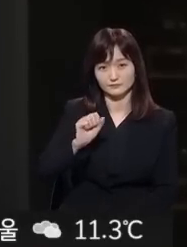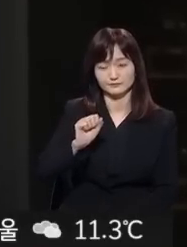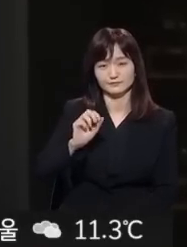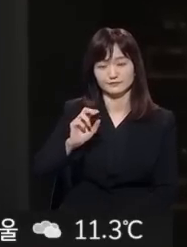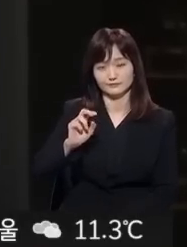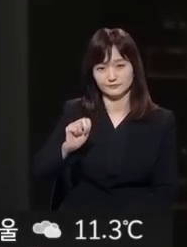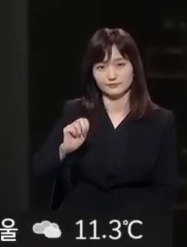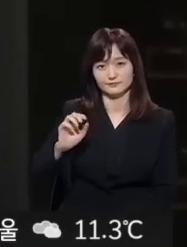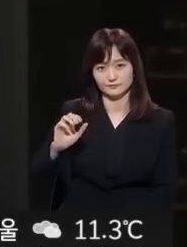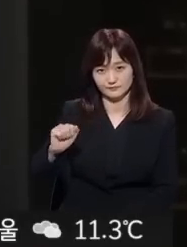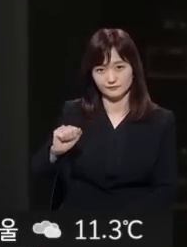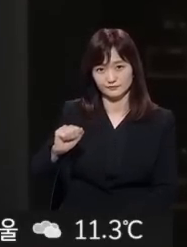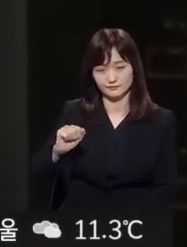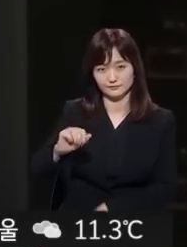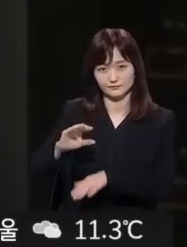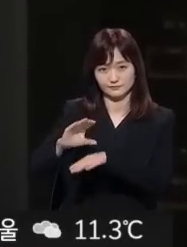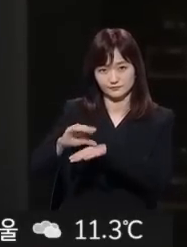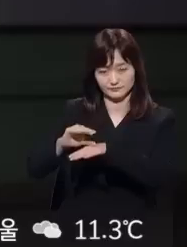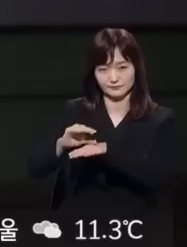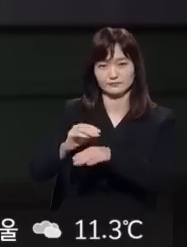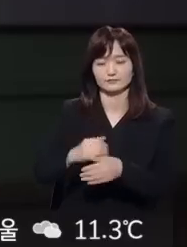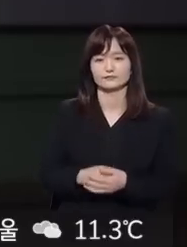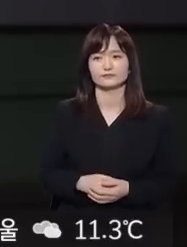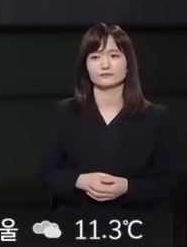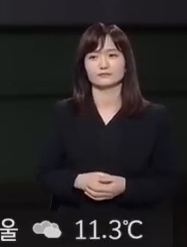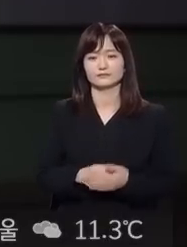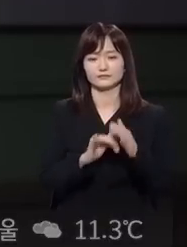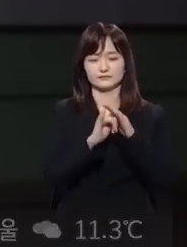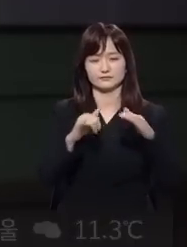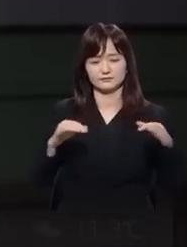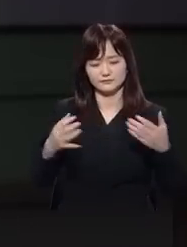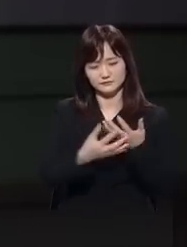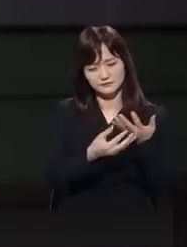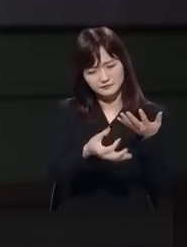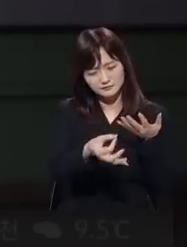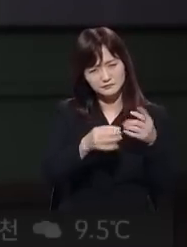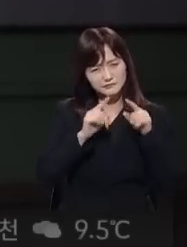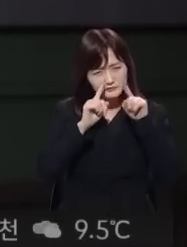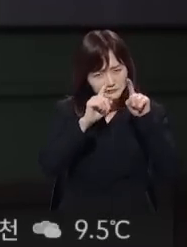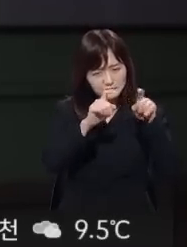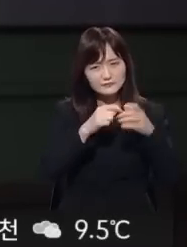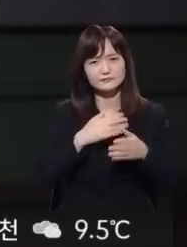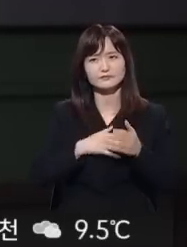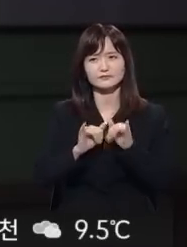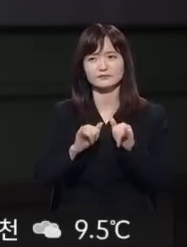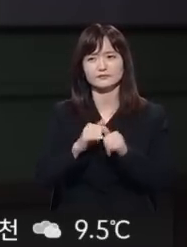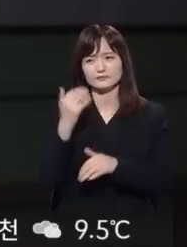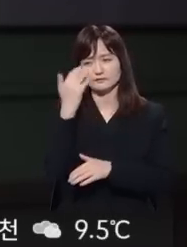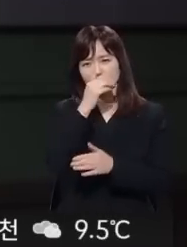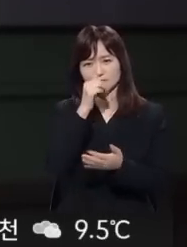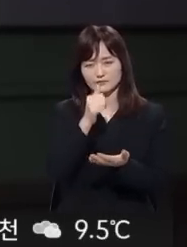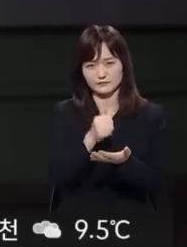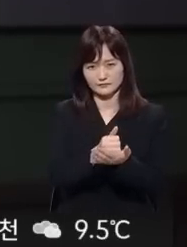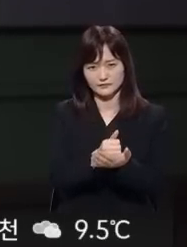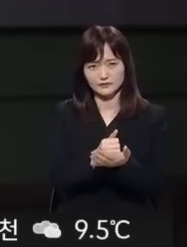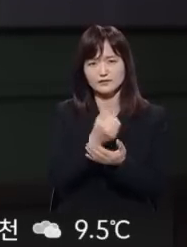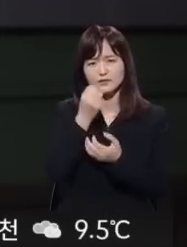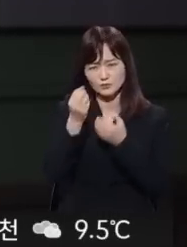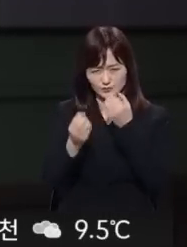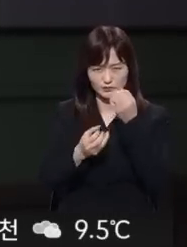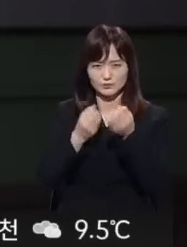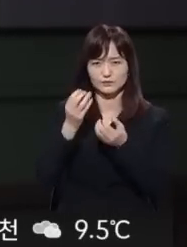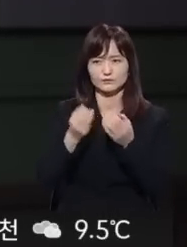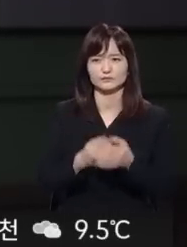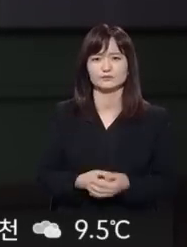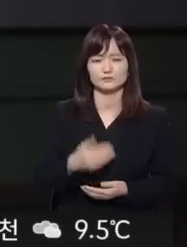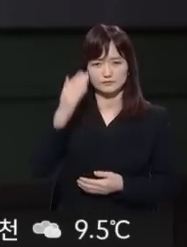라이브 방송을 또 했죠 일단 전원 씨가 가족의 비자금 의혹 그리고 지인들의 마약 성범죄 현이 혐의 이런 것들을 연일 폭로하고 있는데요